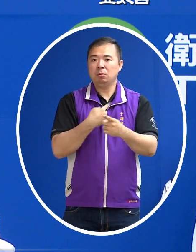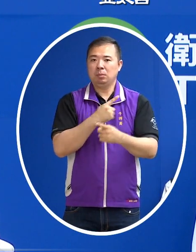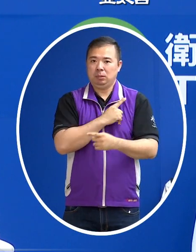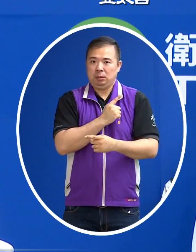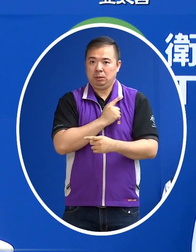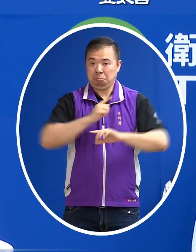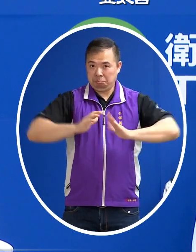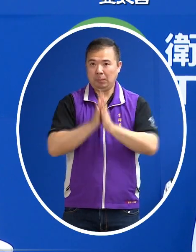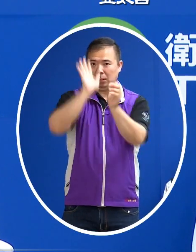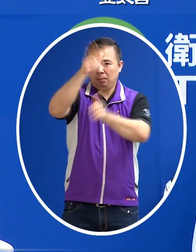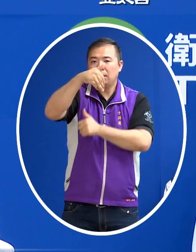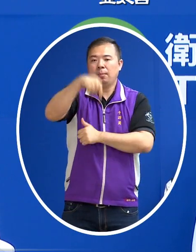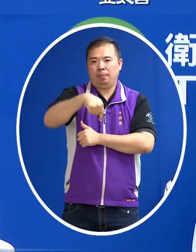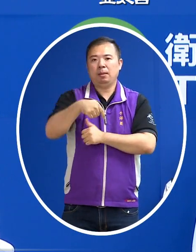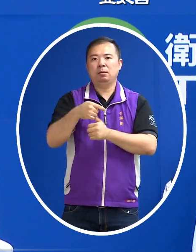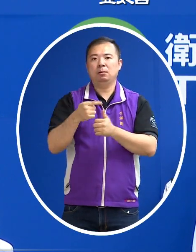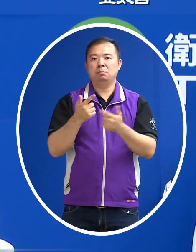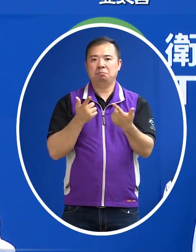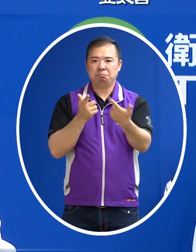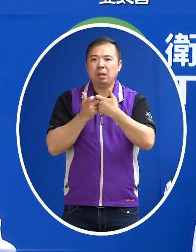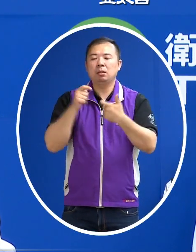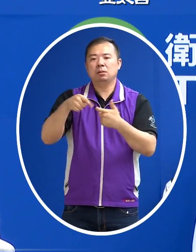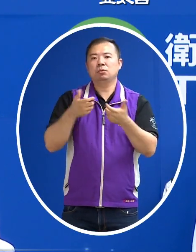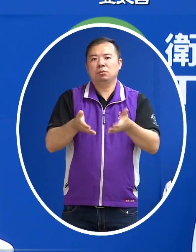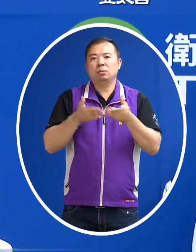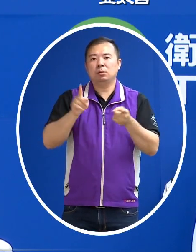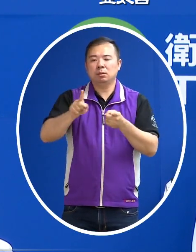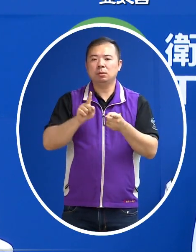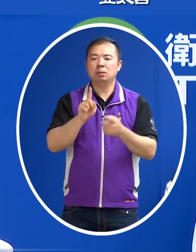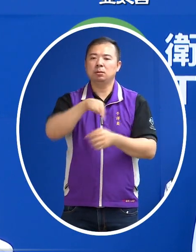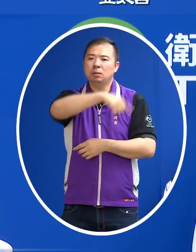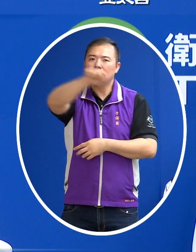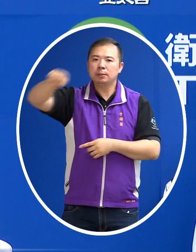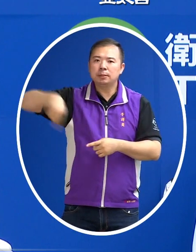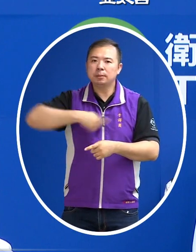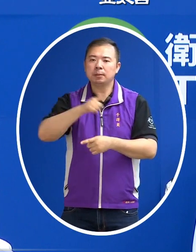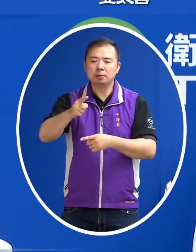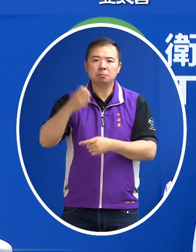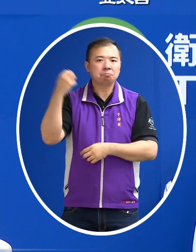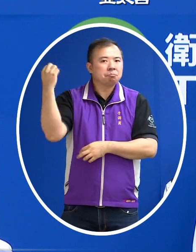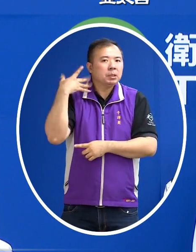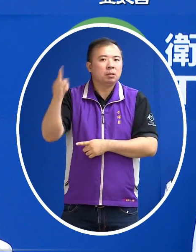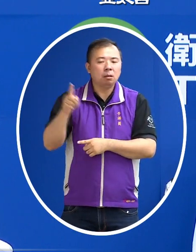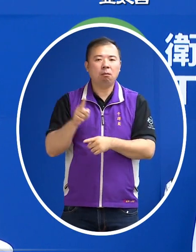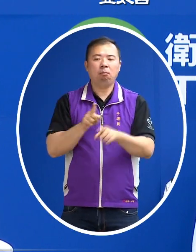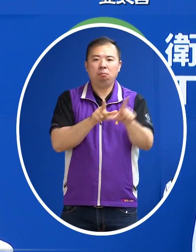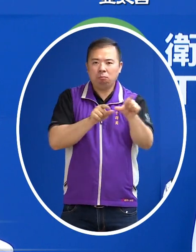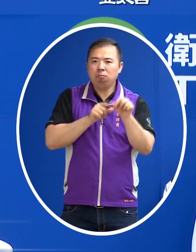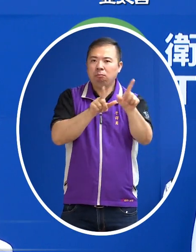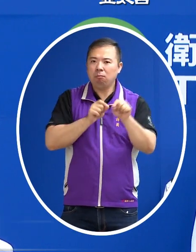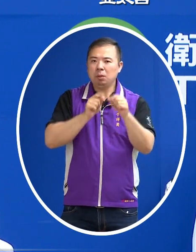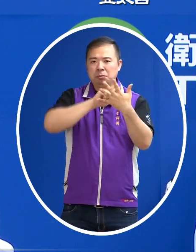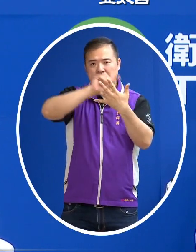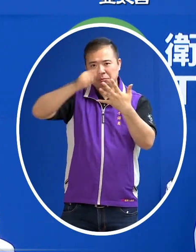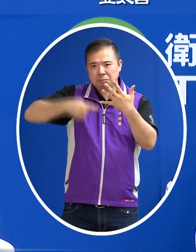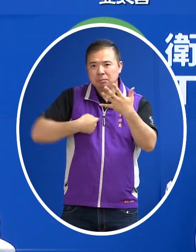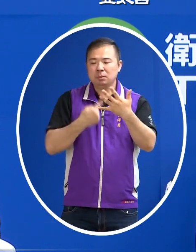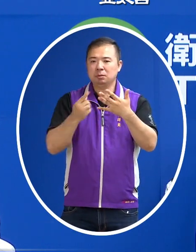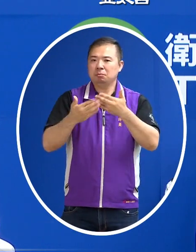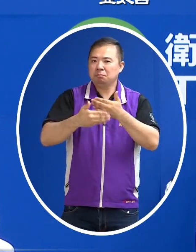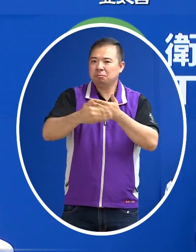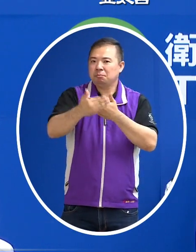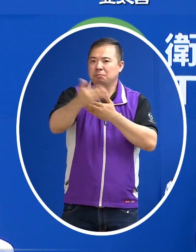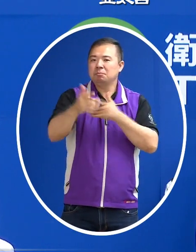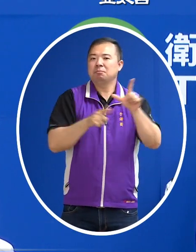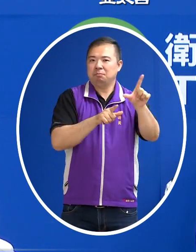一件很重要的事情，那有秩序的把它召回，做相关的检疫，好，让事情能够顺畅的来做。那